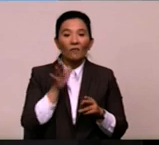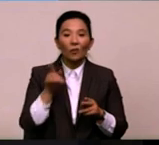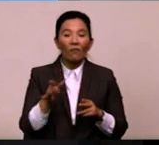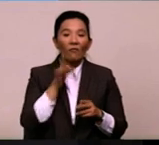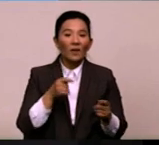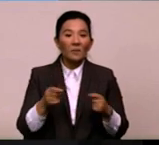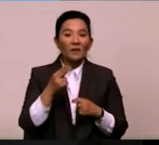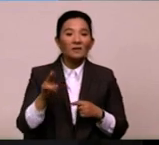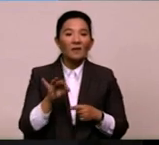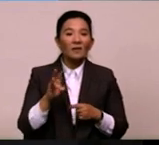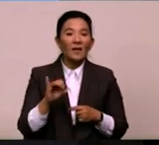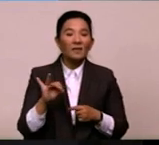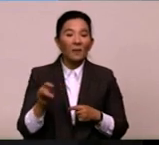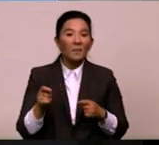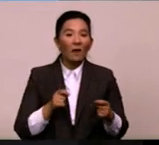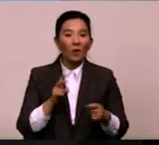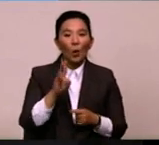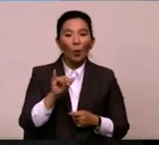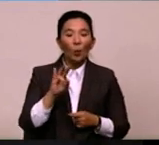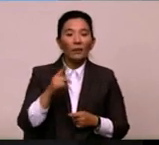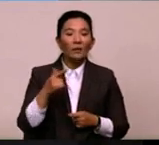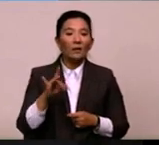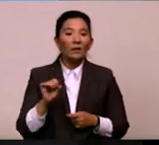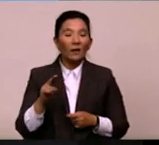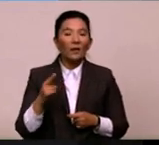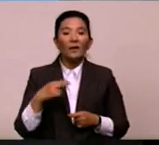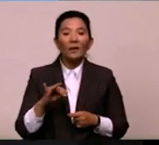правящая – это кунграты. И, конечно,